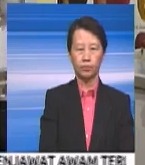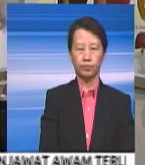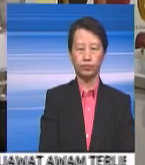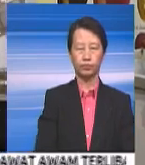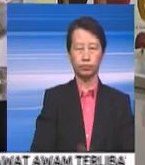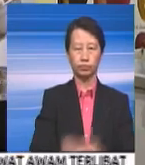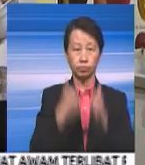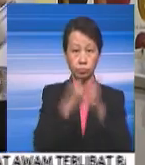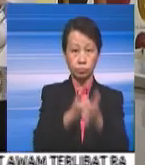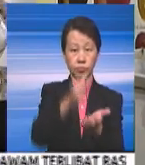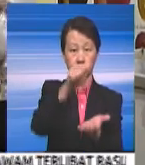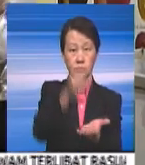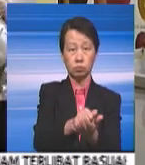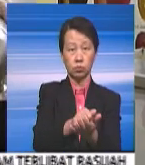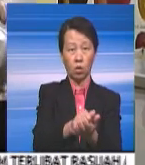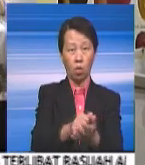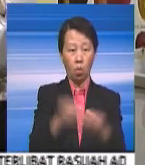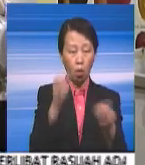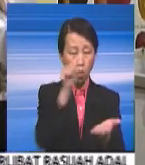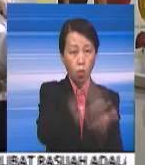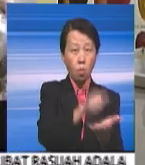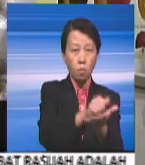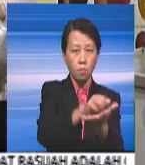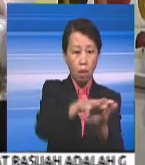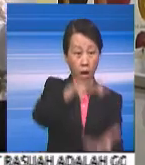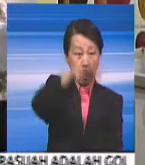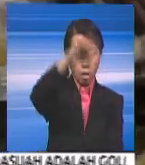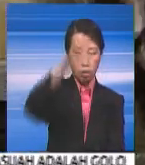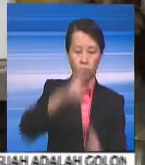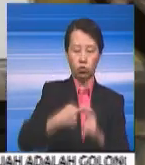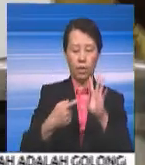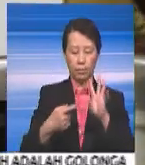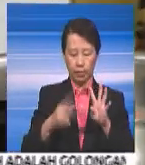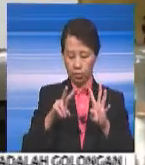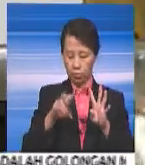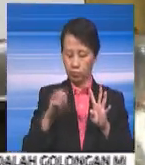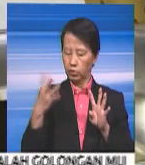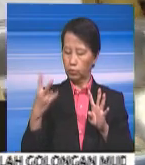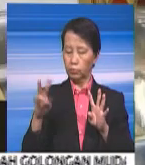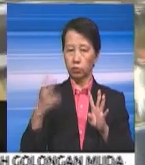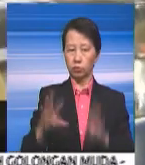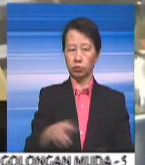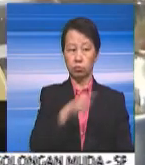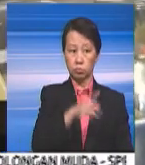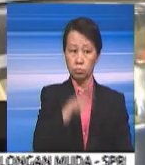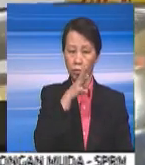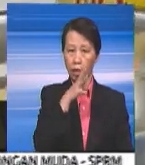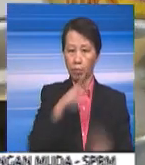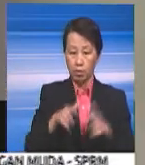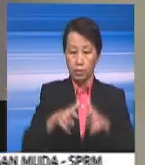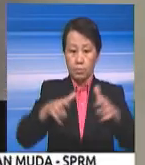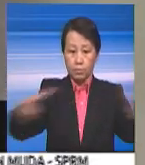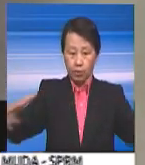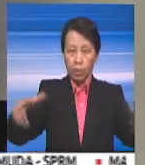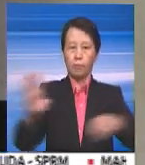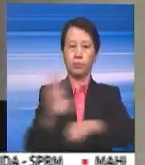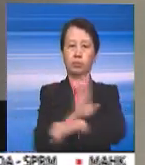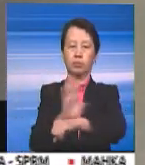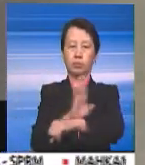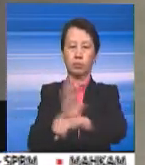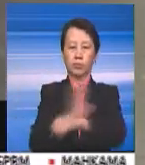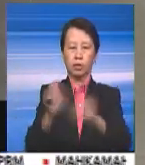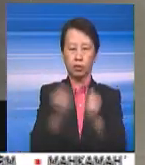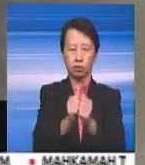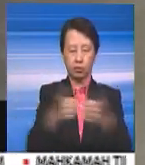Berikutan tempahan semakin tinggi, pada April 2017, Mama memperluaskan perniagaannya